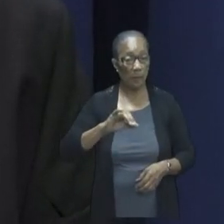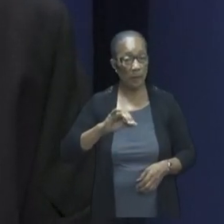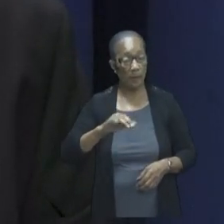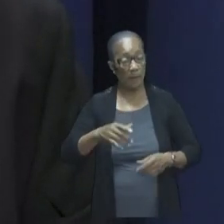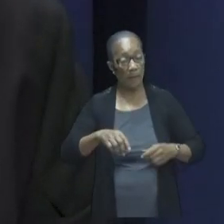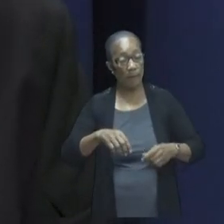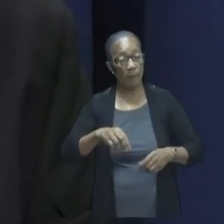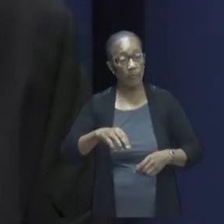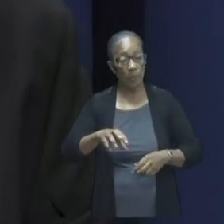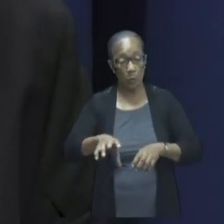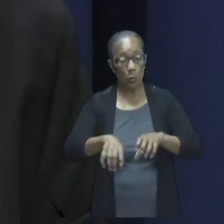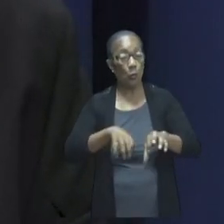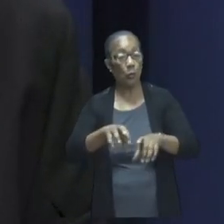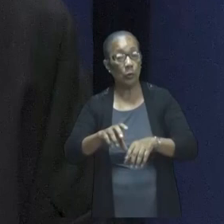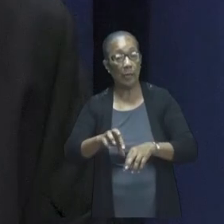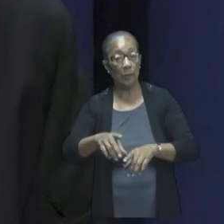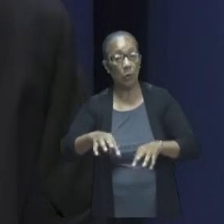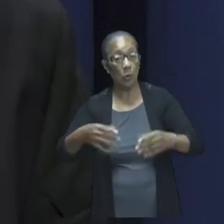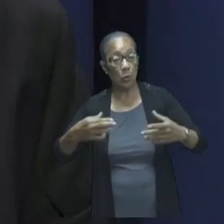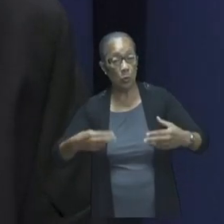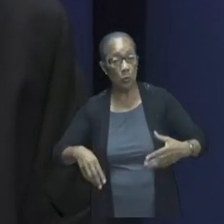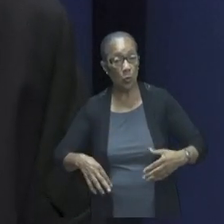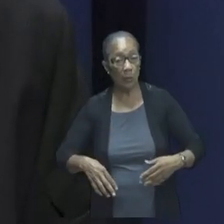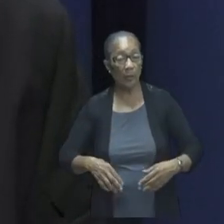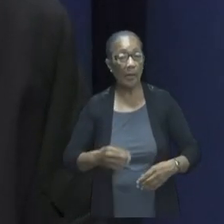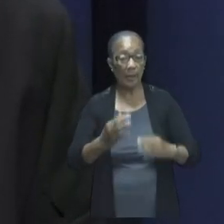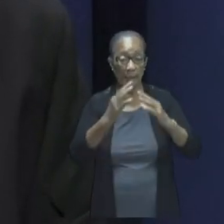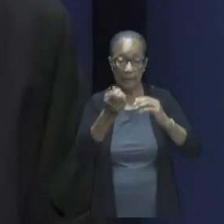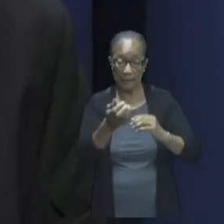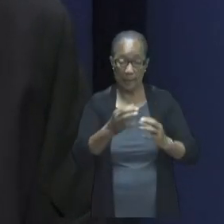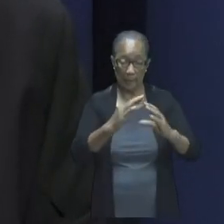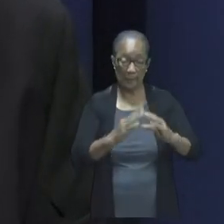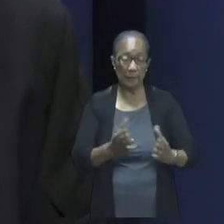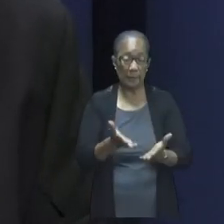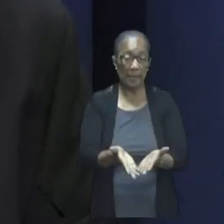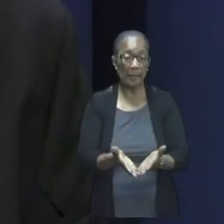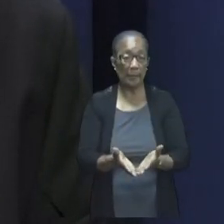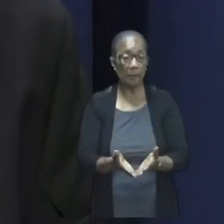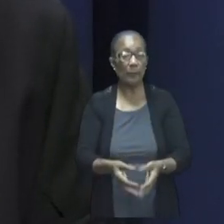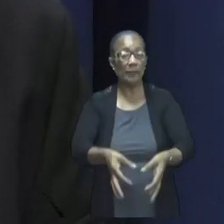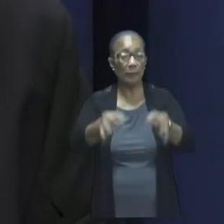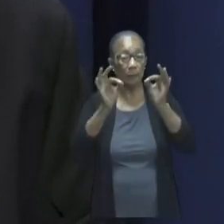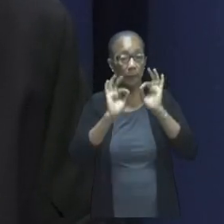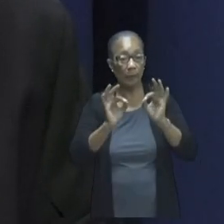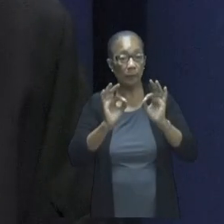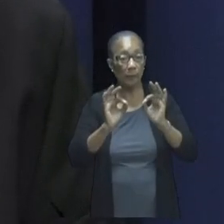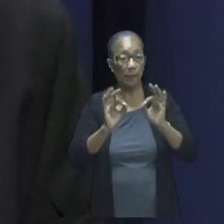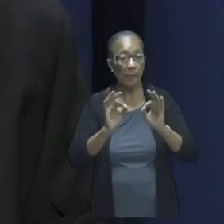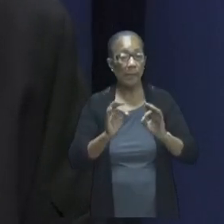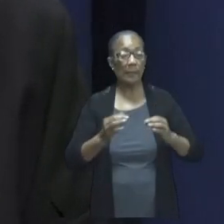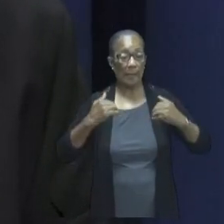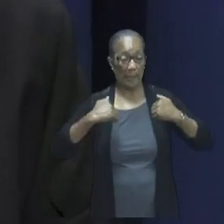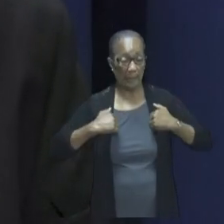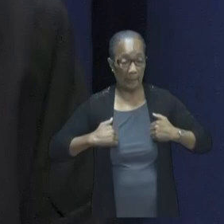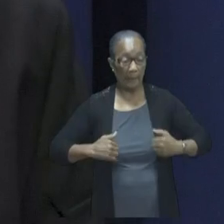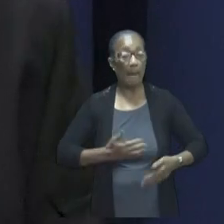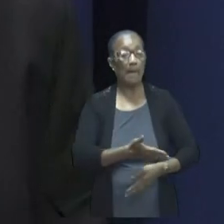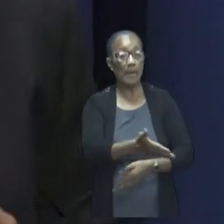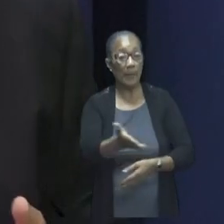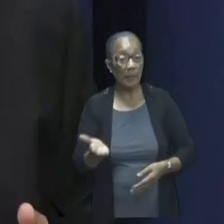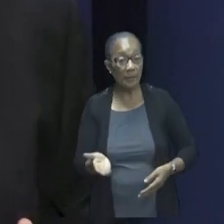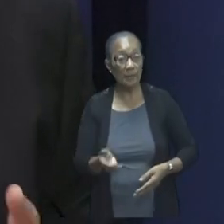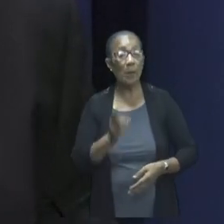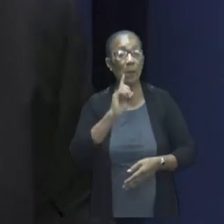aan niet automatisch naar de staatskas gaan maar dat ze primair de lokale gemeenschappen ten goede moet komen dus